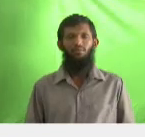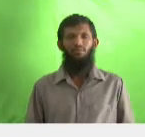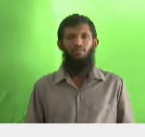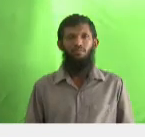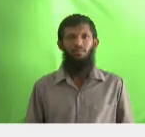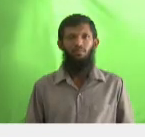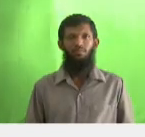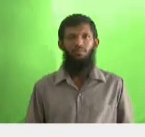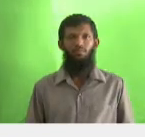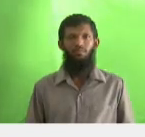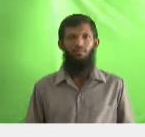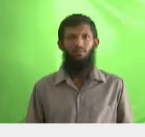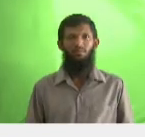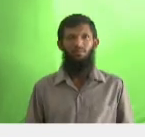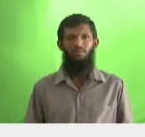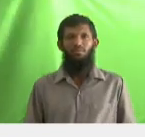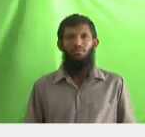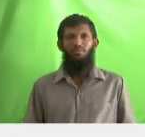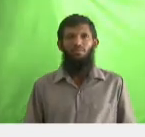اللَّهَ إِنَّ اللَّهَ